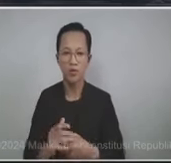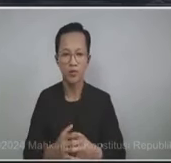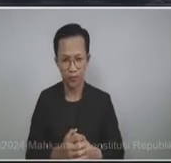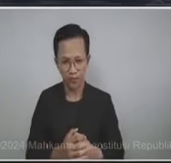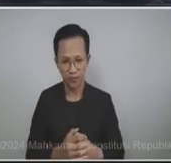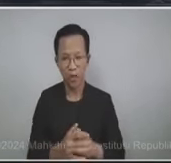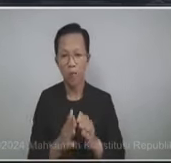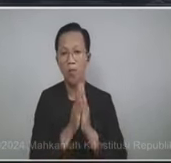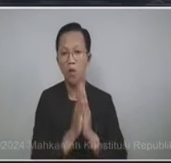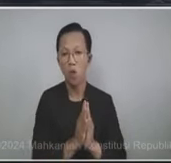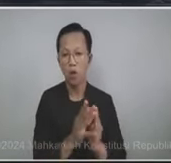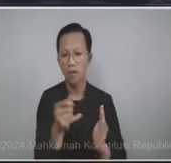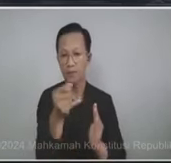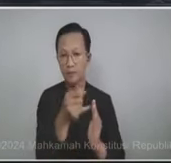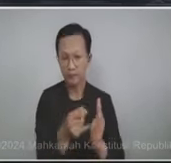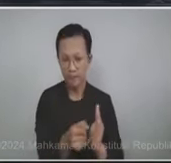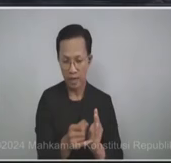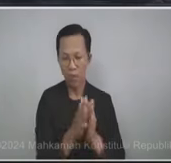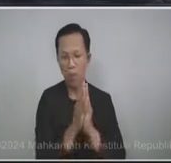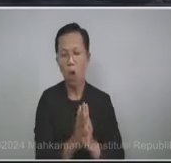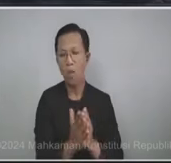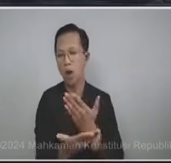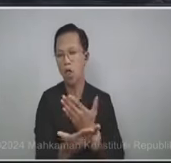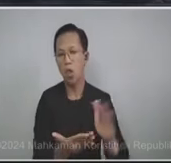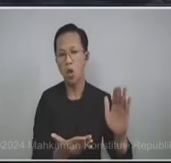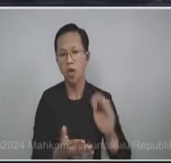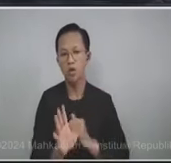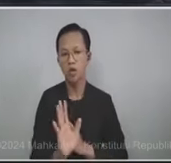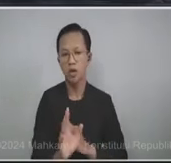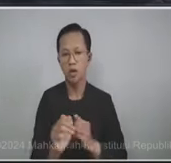permohonan menolak permohonan untuk perkara